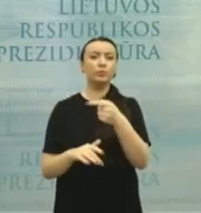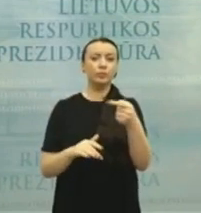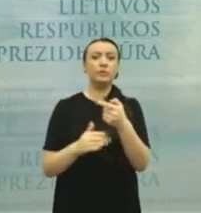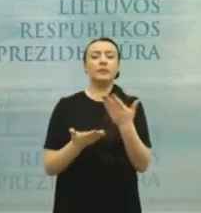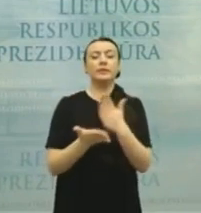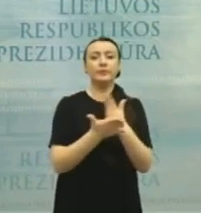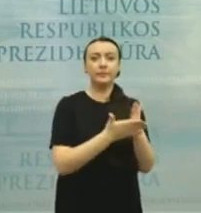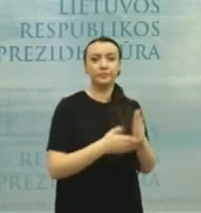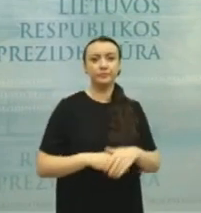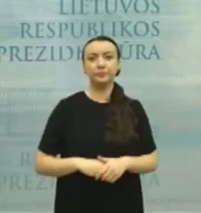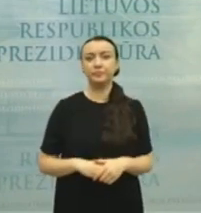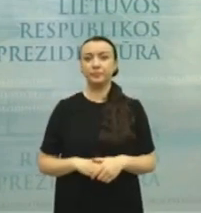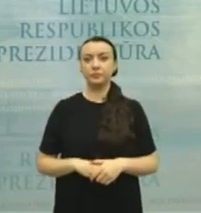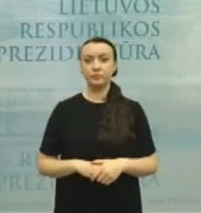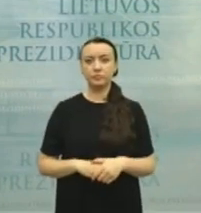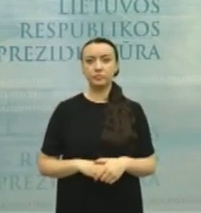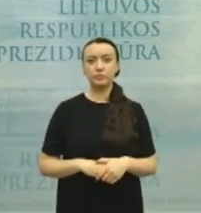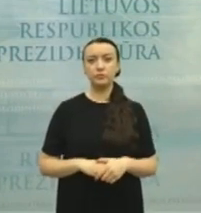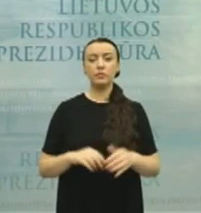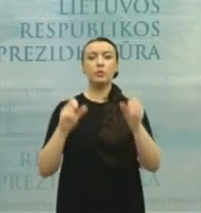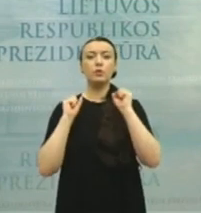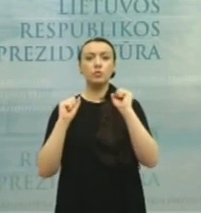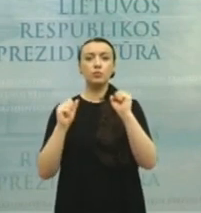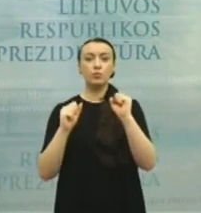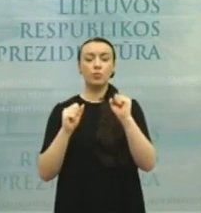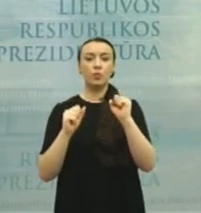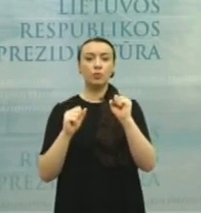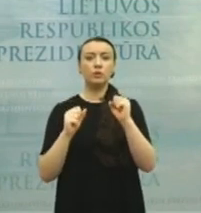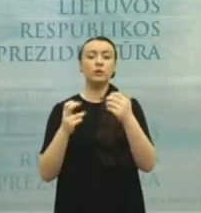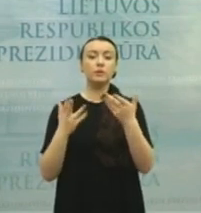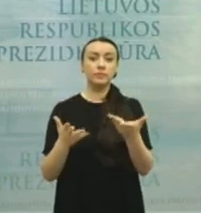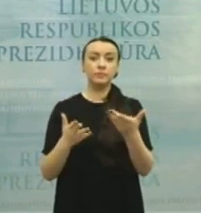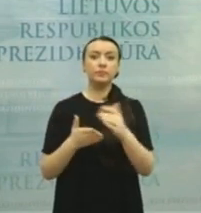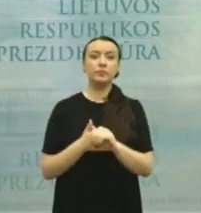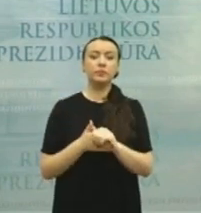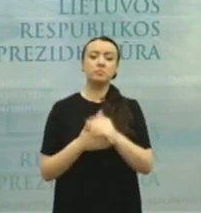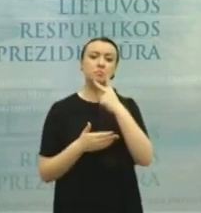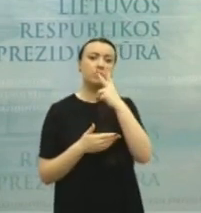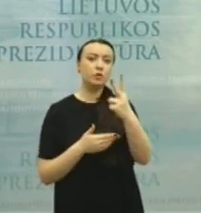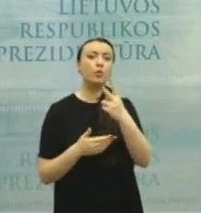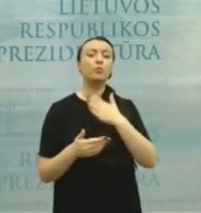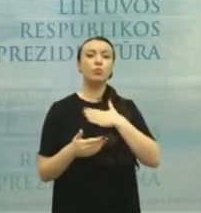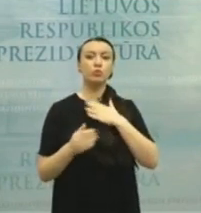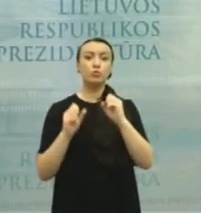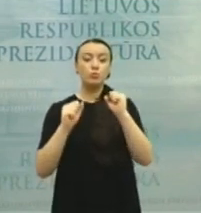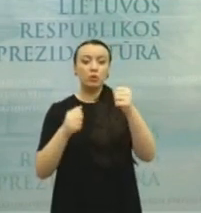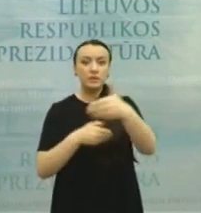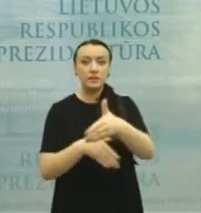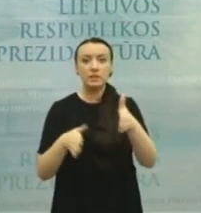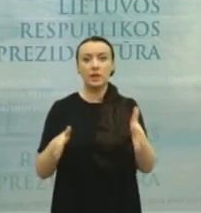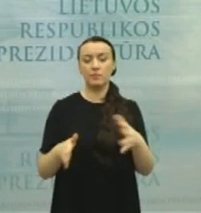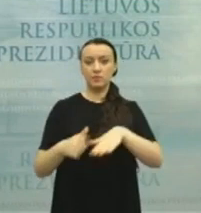jais niekas nepasirūpina. Sporto masiškumas, ar vienaip ar kitaip pažiūrėjus, yra mūsų sporto